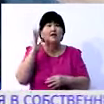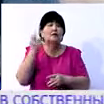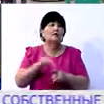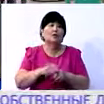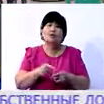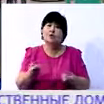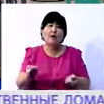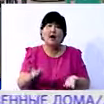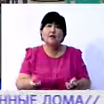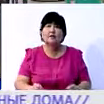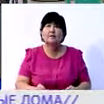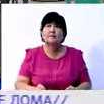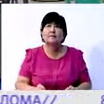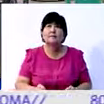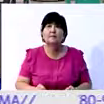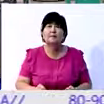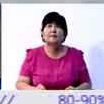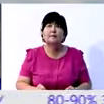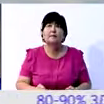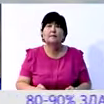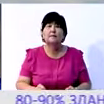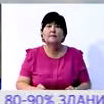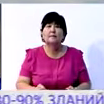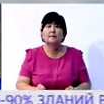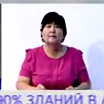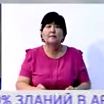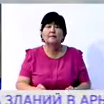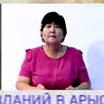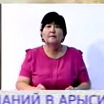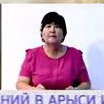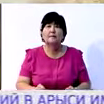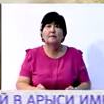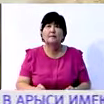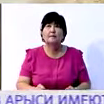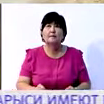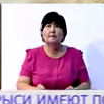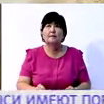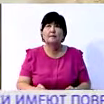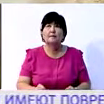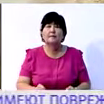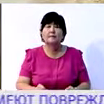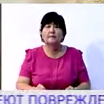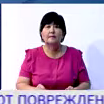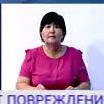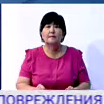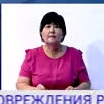тоже мало. Агирим Туриман, Талгат Альменов, Талгат Сыдыков, Чингиз Абаев, Ахан Алиев, Канат Махамбетов, телеканал